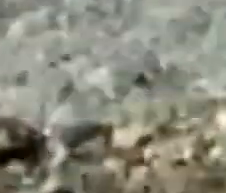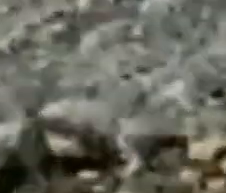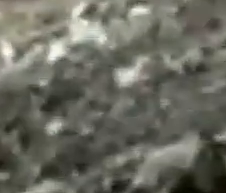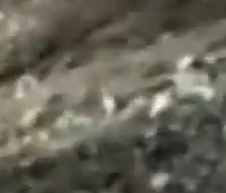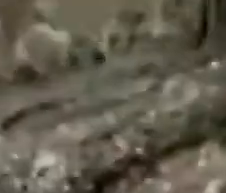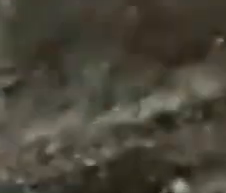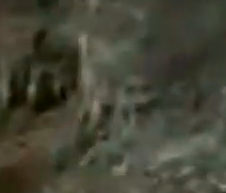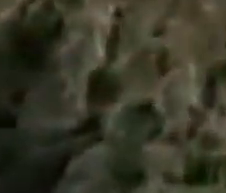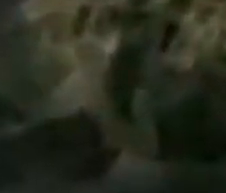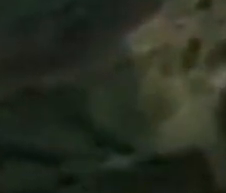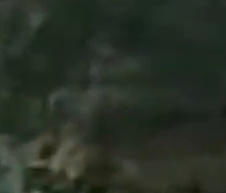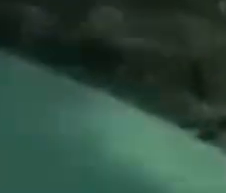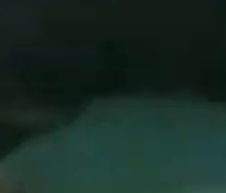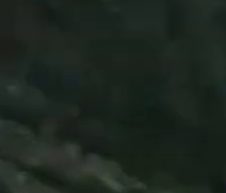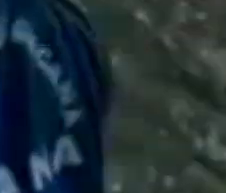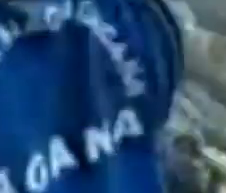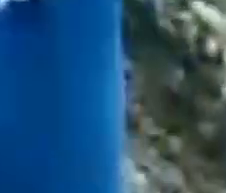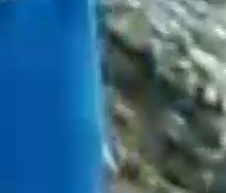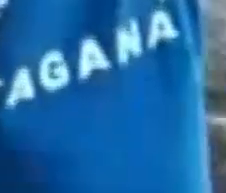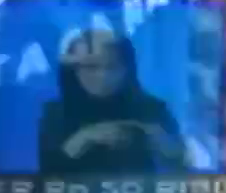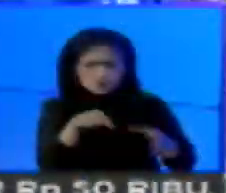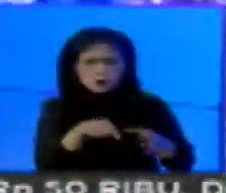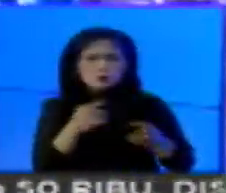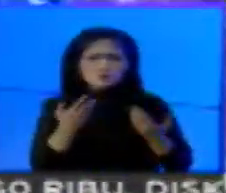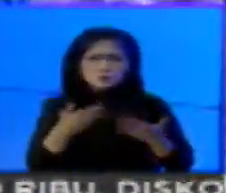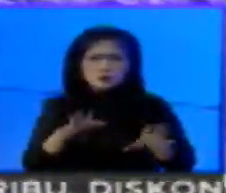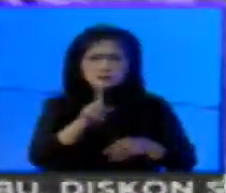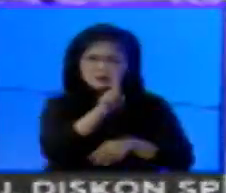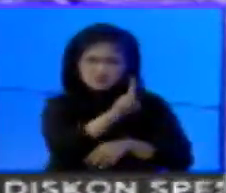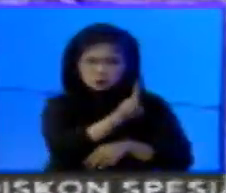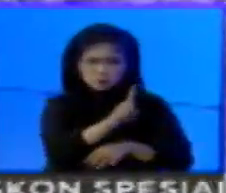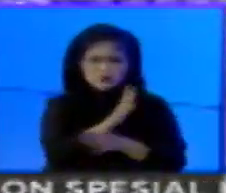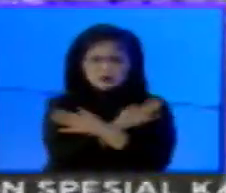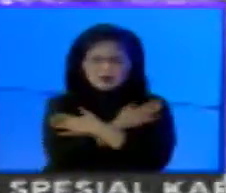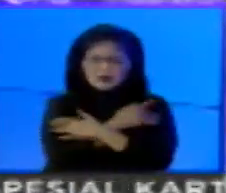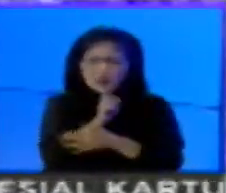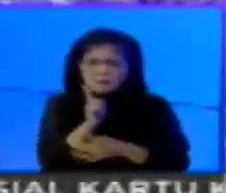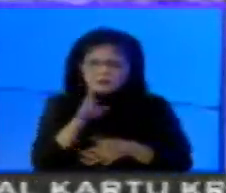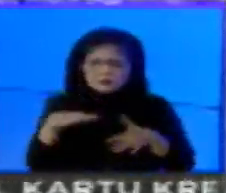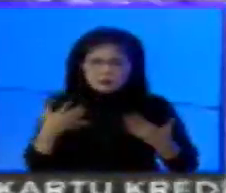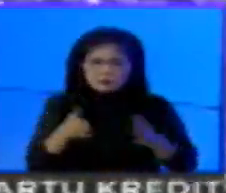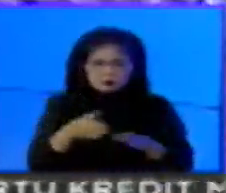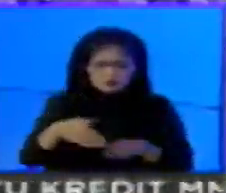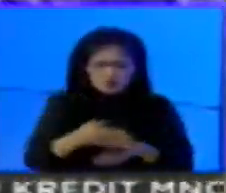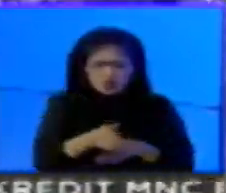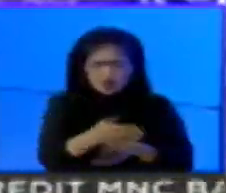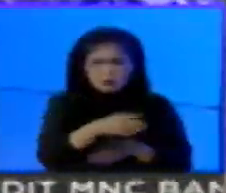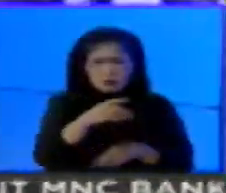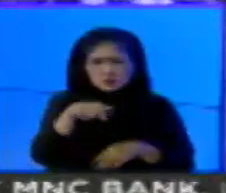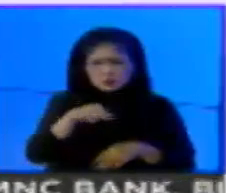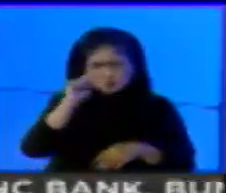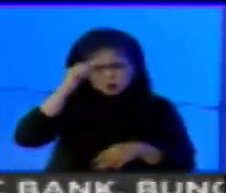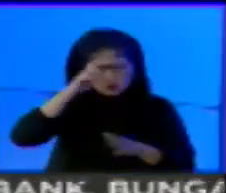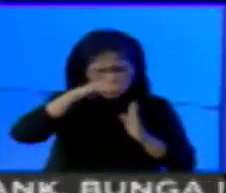Tim SAR gabungan baru bisa mengevakuasi jenazah seorang pendaki karena medan yang berat. Tim SAR harus melewati medan terjal dan licin.